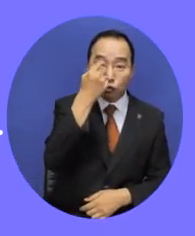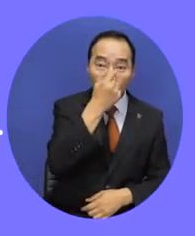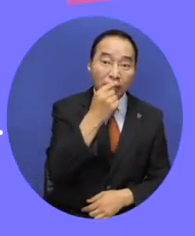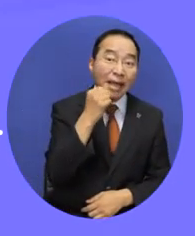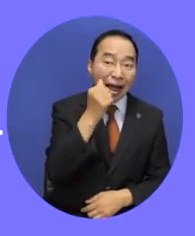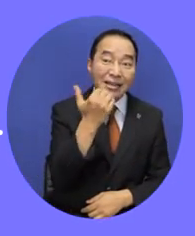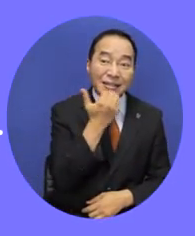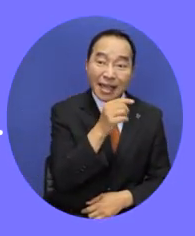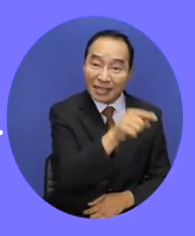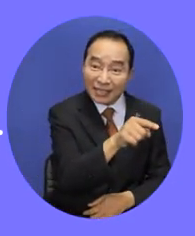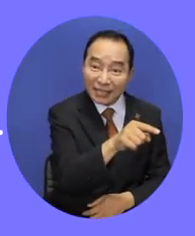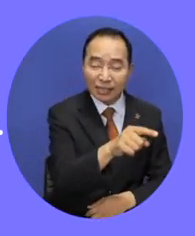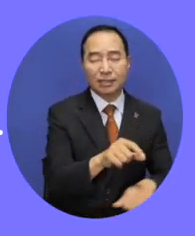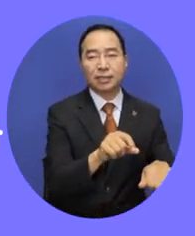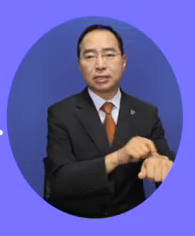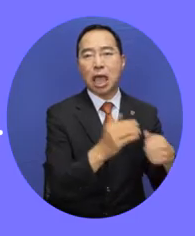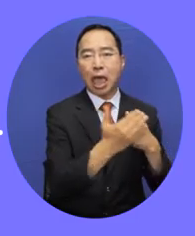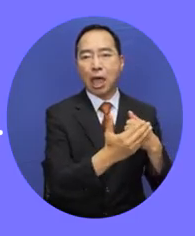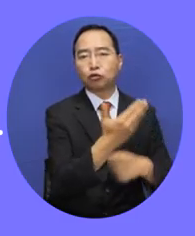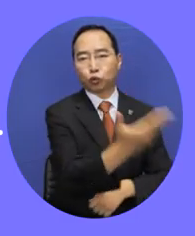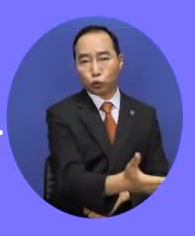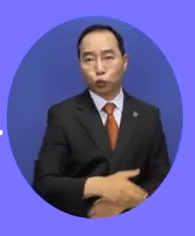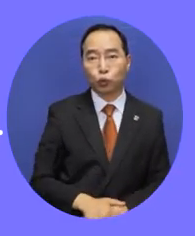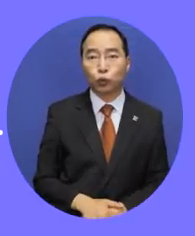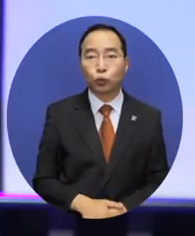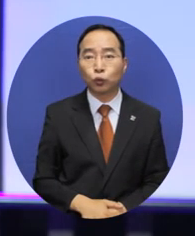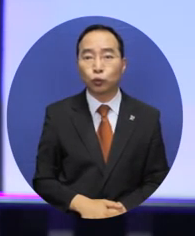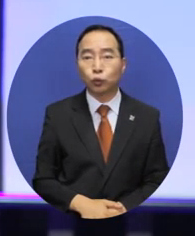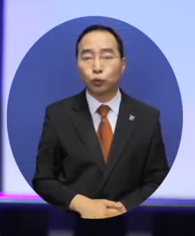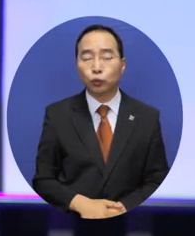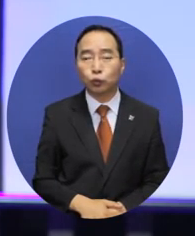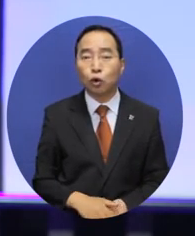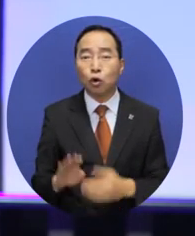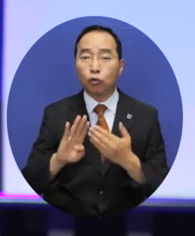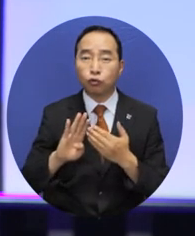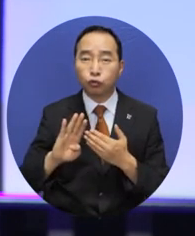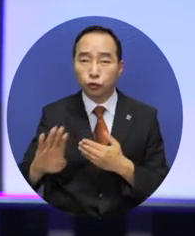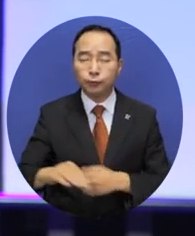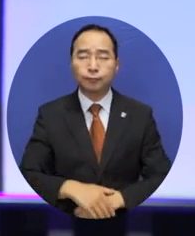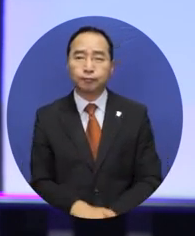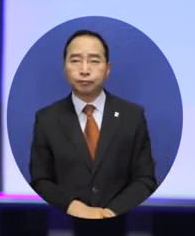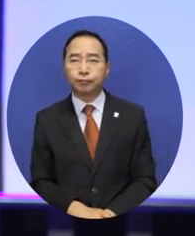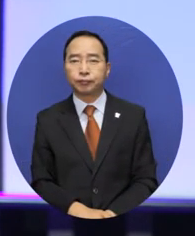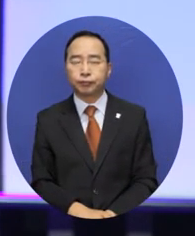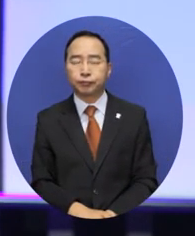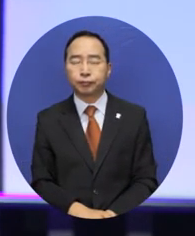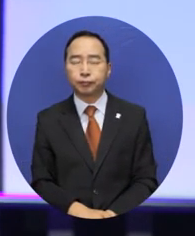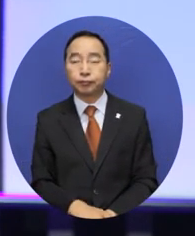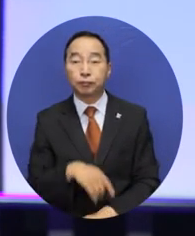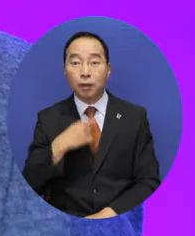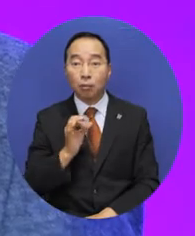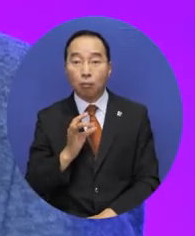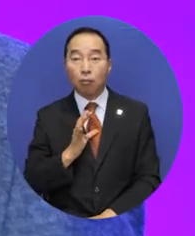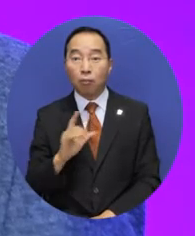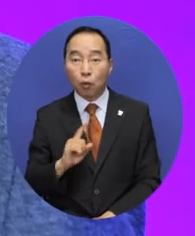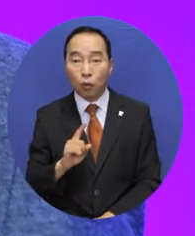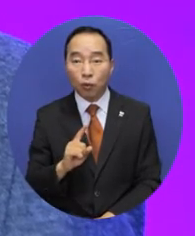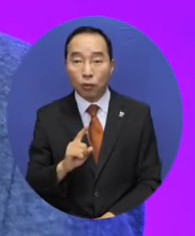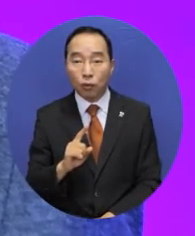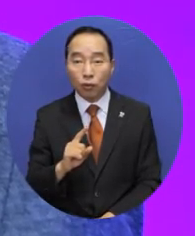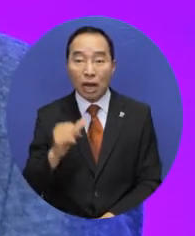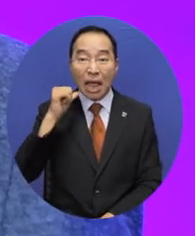집단의 학생들에게는 특혜를 주었습니다. 그런 이후에 놀라운 결과가 나왔습니다.